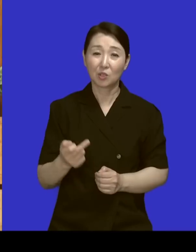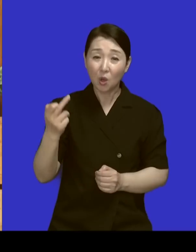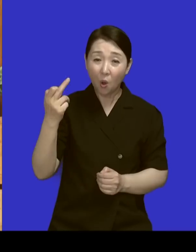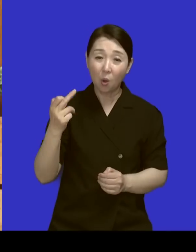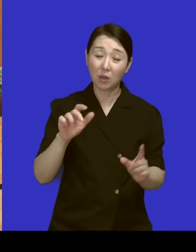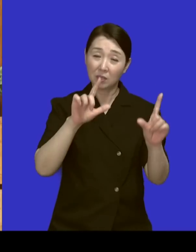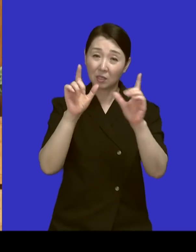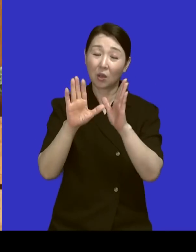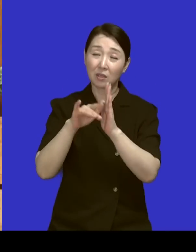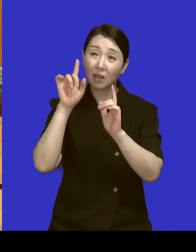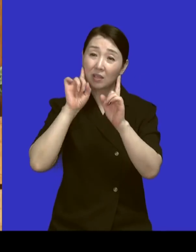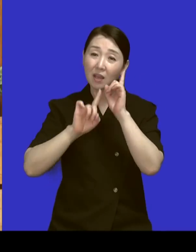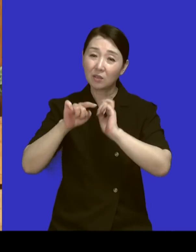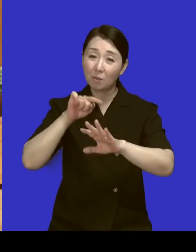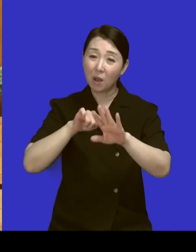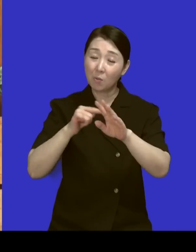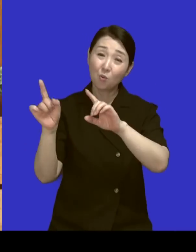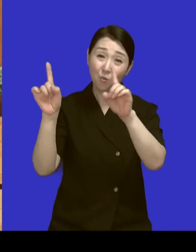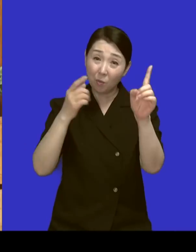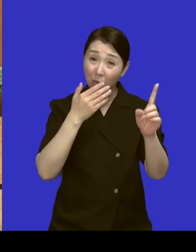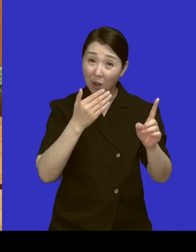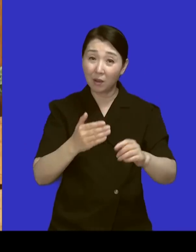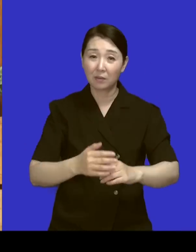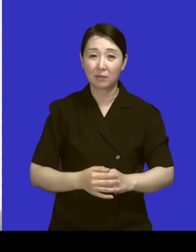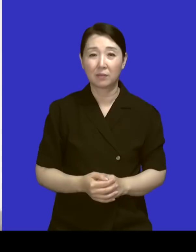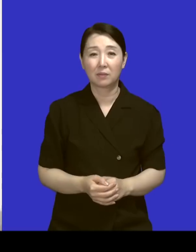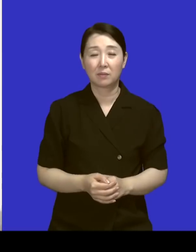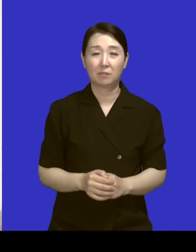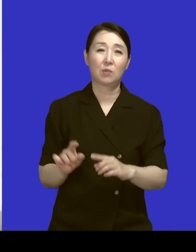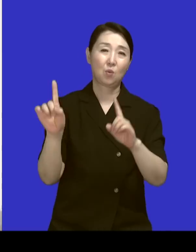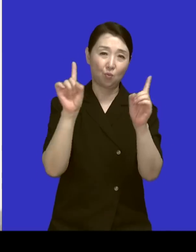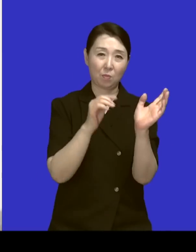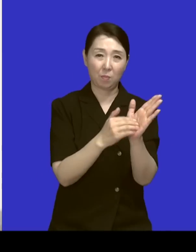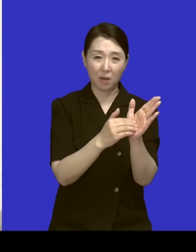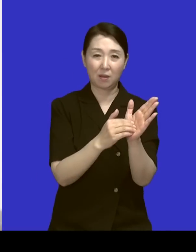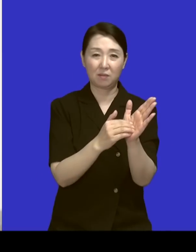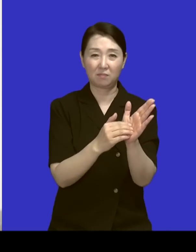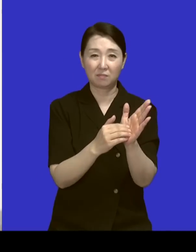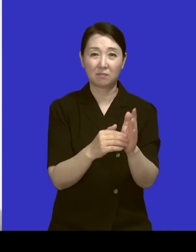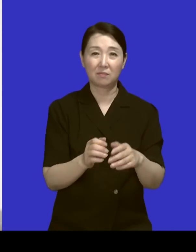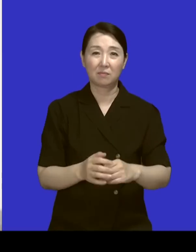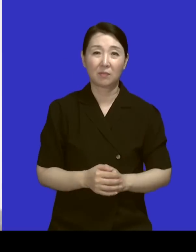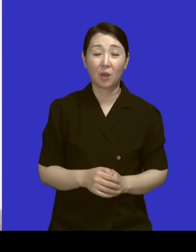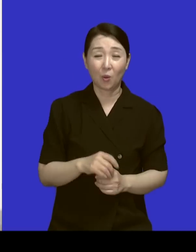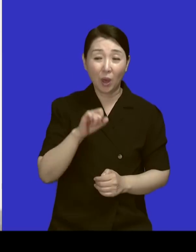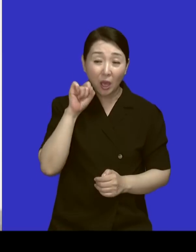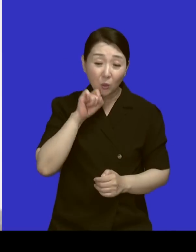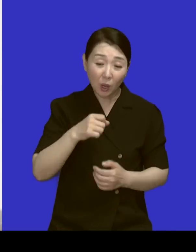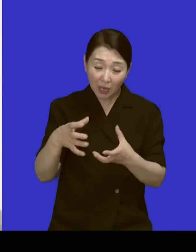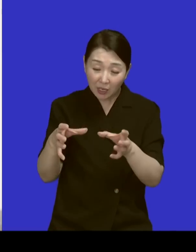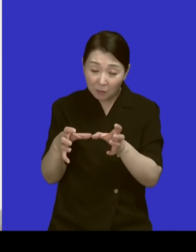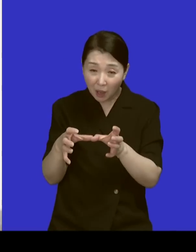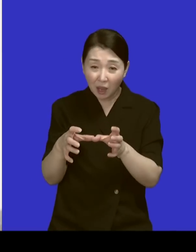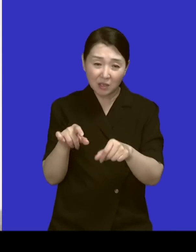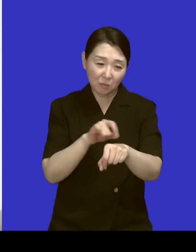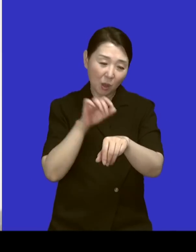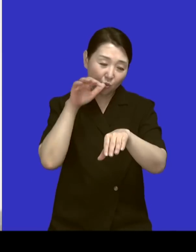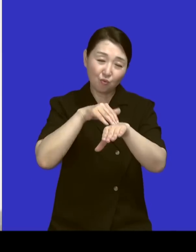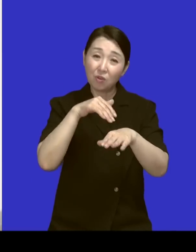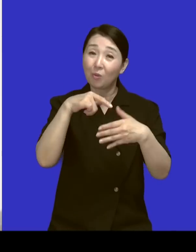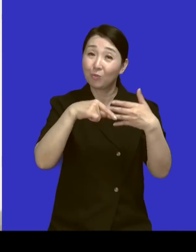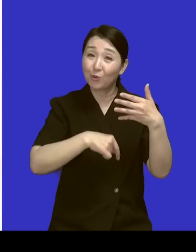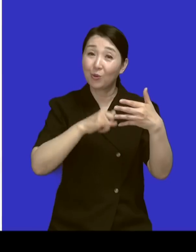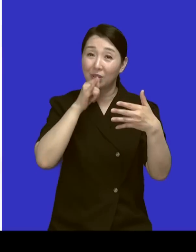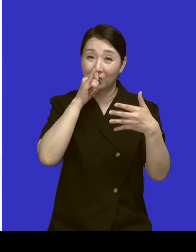이렇게 생활하면서 그 상처받은 마음이 좀 회복이 되던가요? 많이 회복이 되었었죠. 예, 예. 어땠어요? 그때 동아리에 특별한 좀 훈련 프로그램이